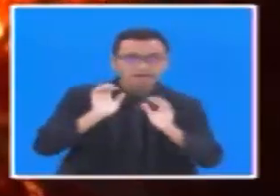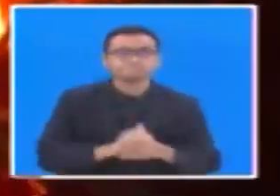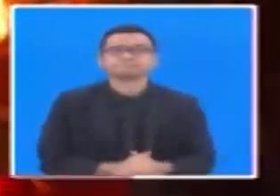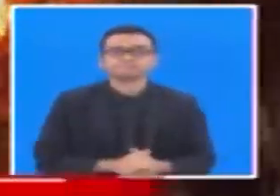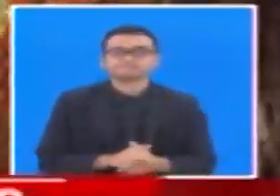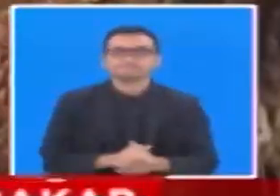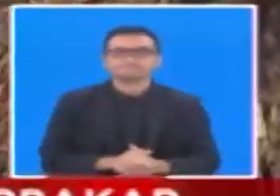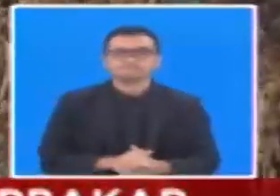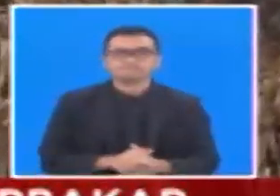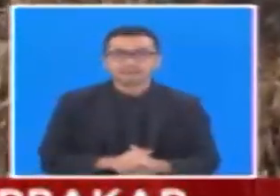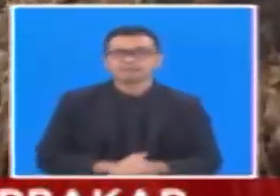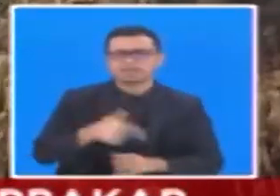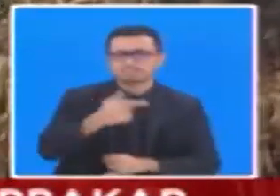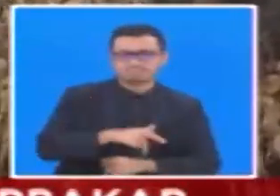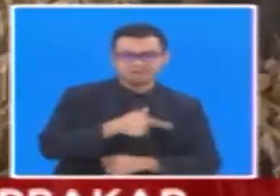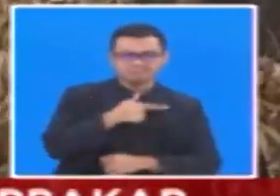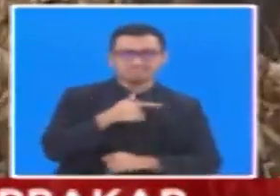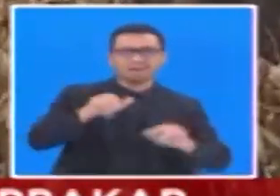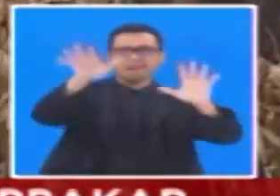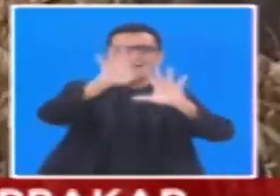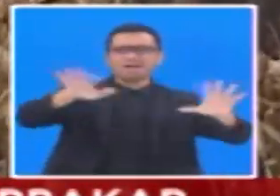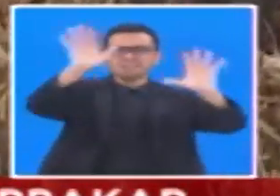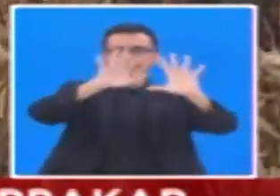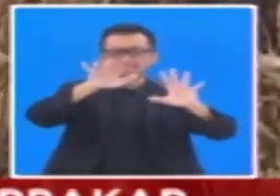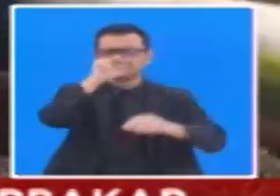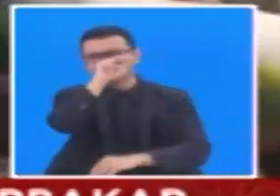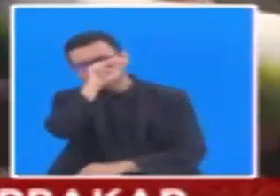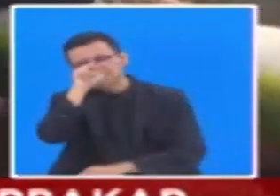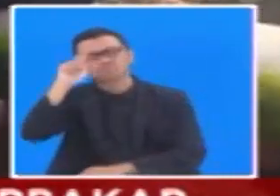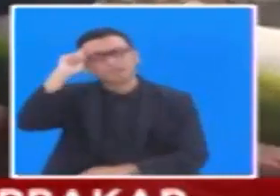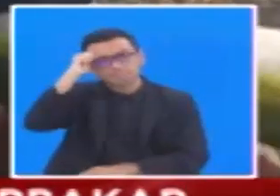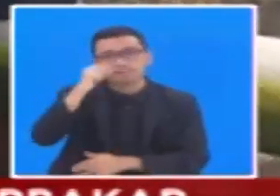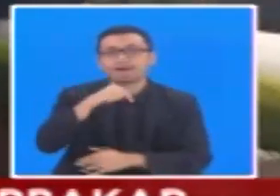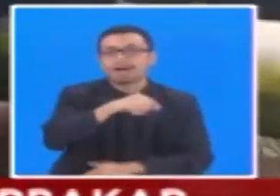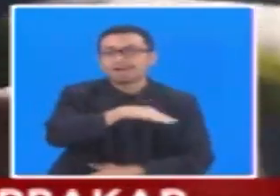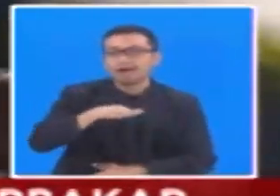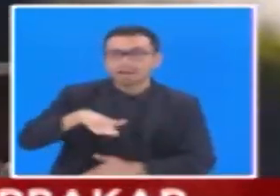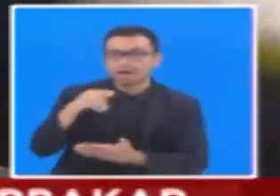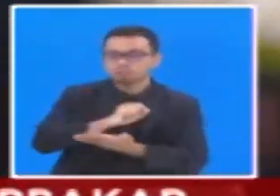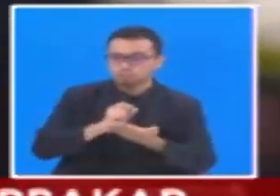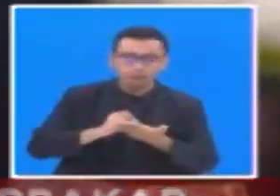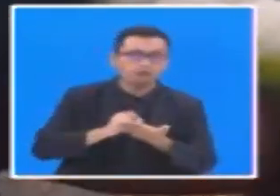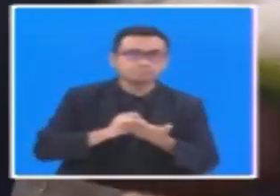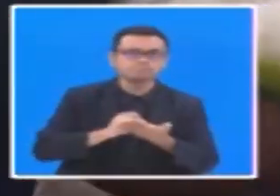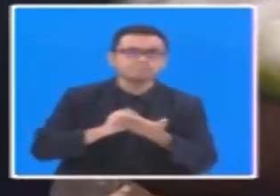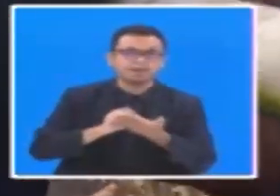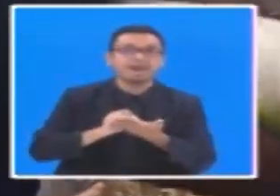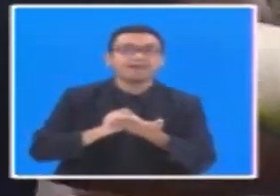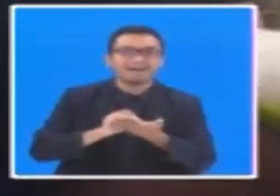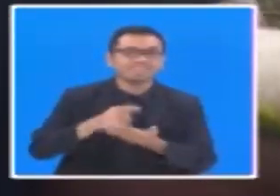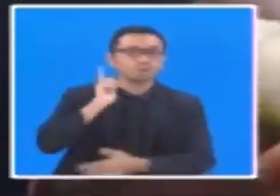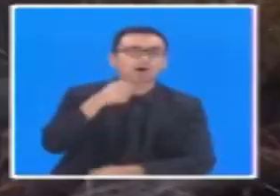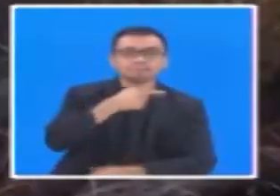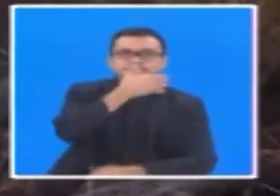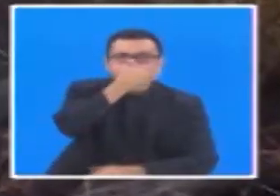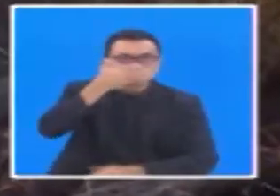kabut asap masih tebal. Siswa dianjurkan untuk memakai masker yang telah dibagikan oleh Dinas Kesehatan Kabupaten